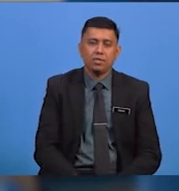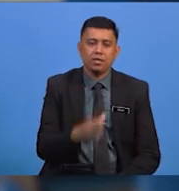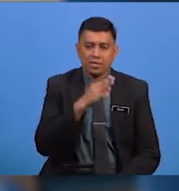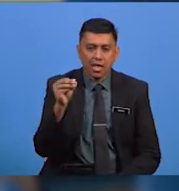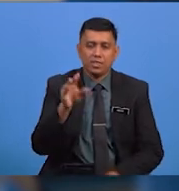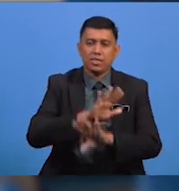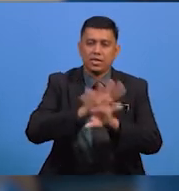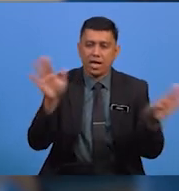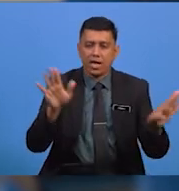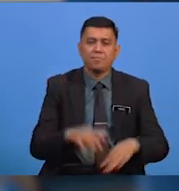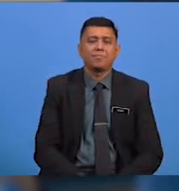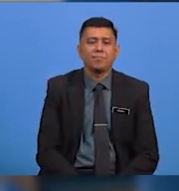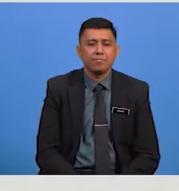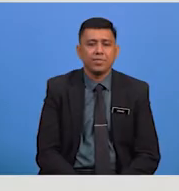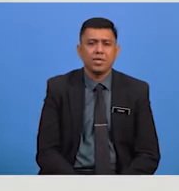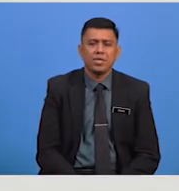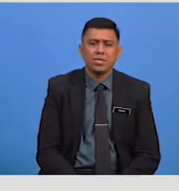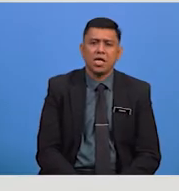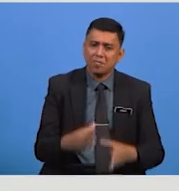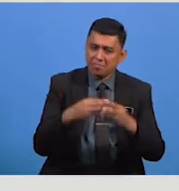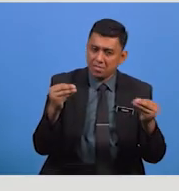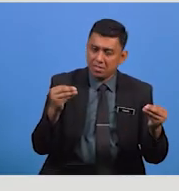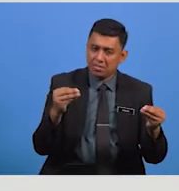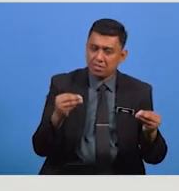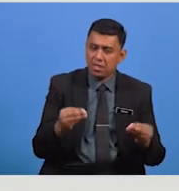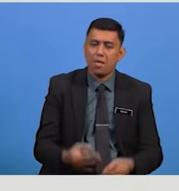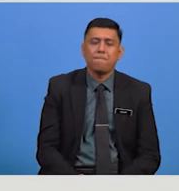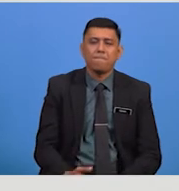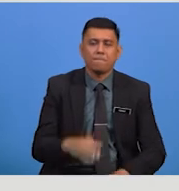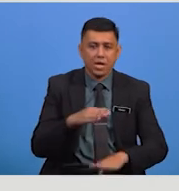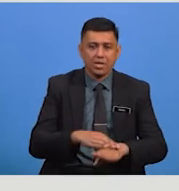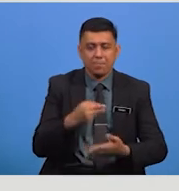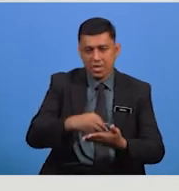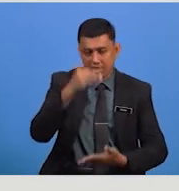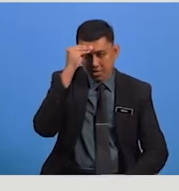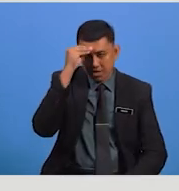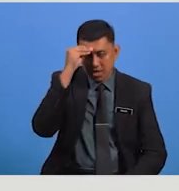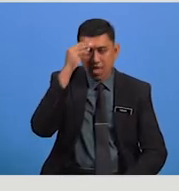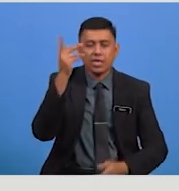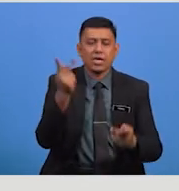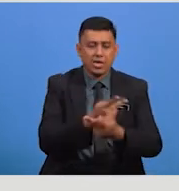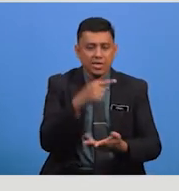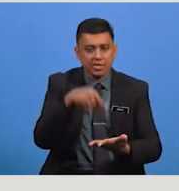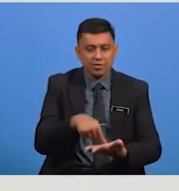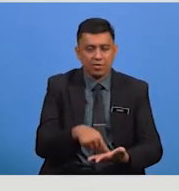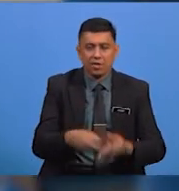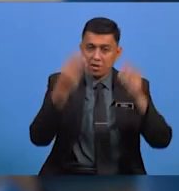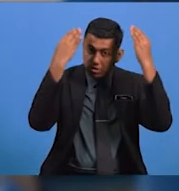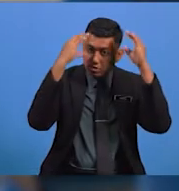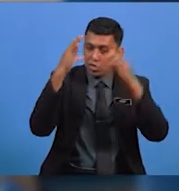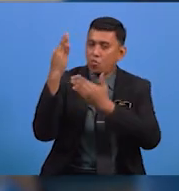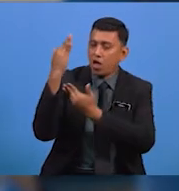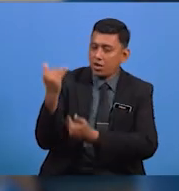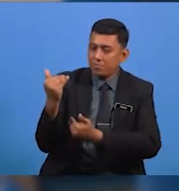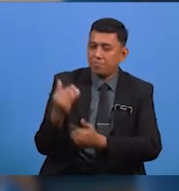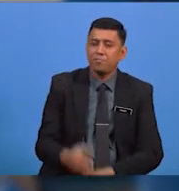dan tidak. Sekian sahaja sesi pembelajaran kita pada hari ini.